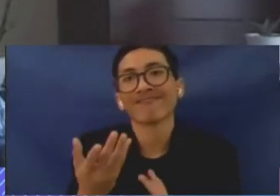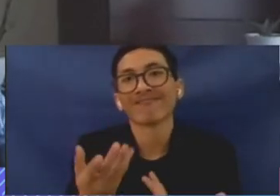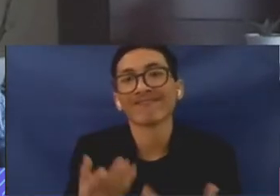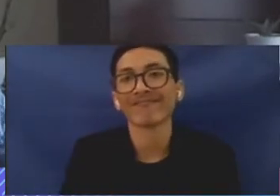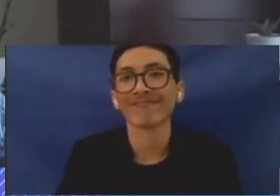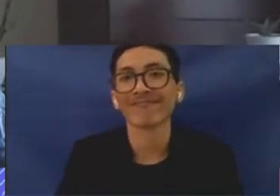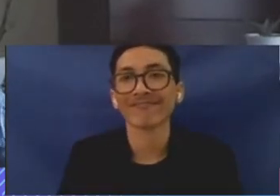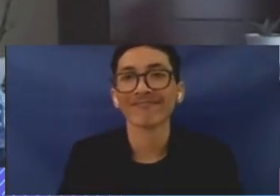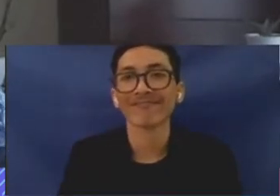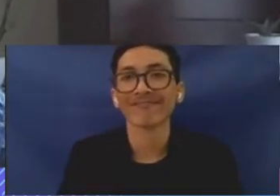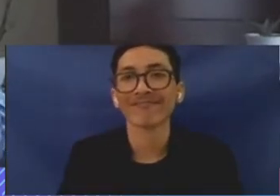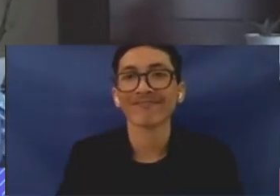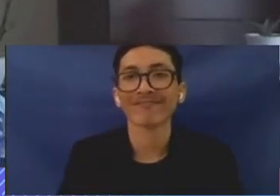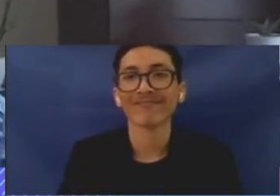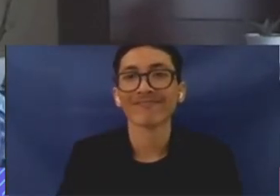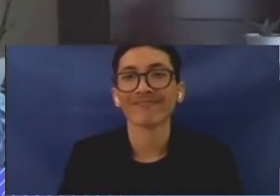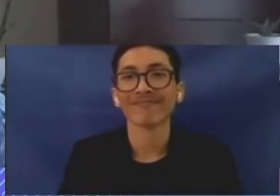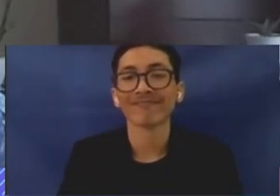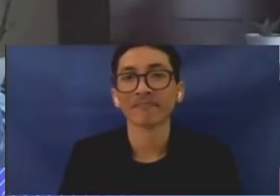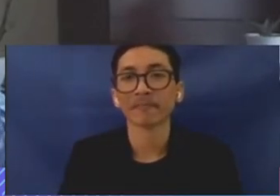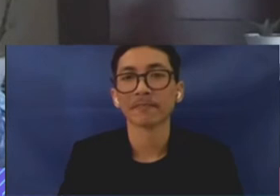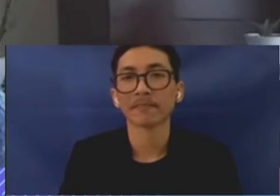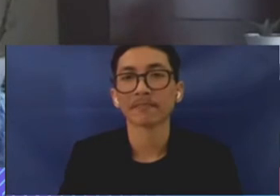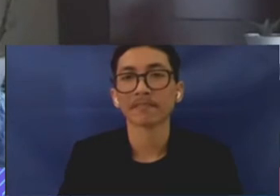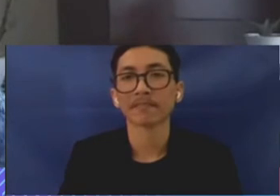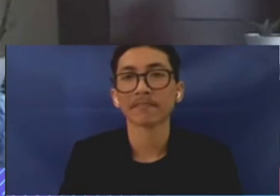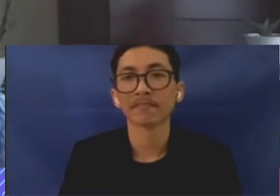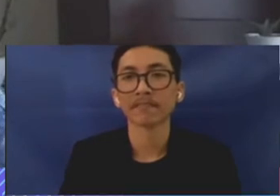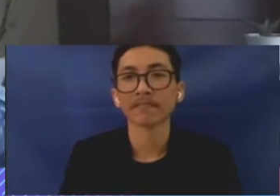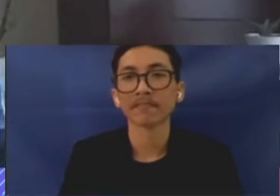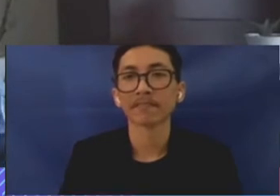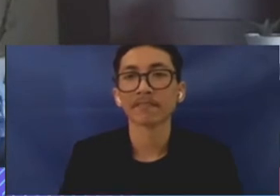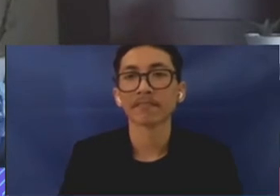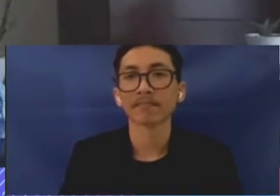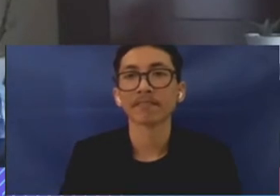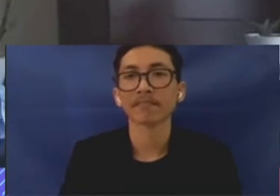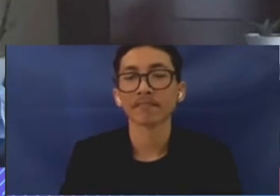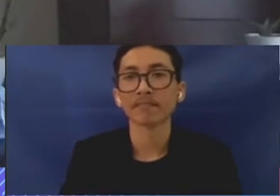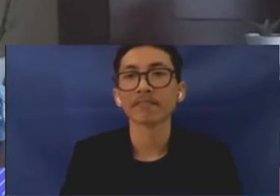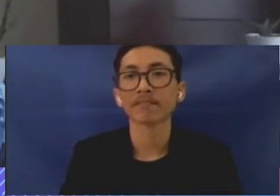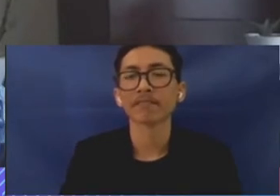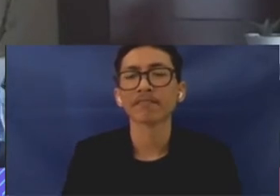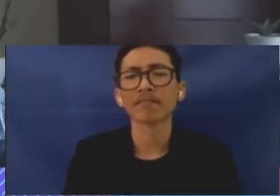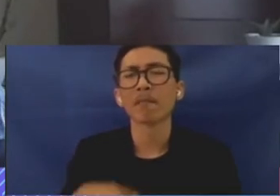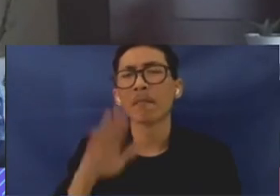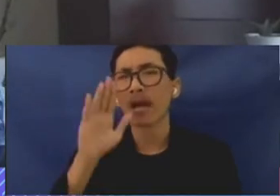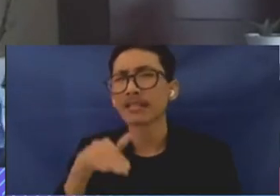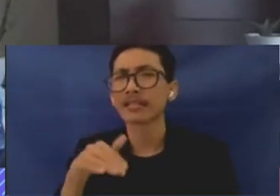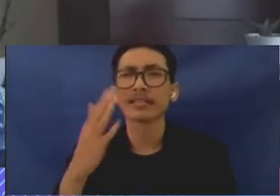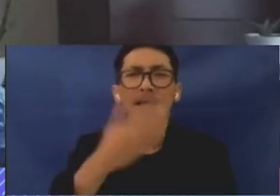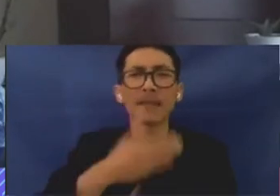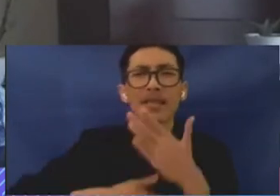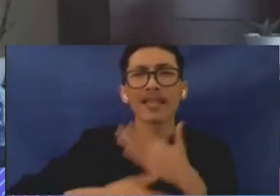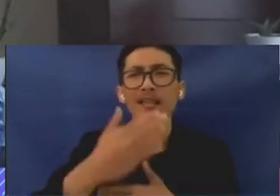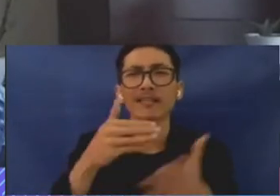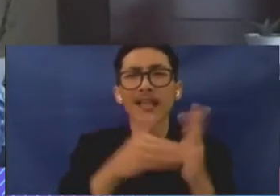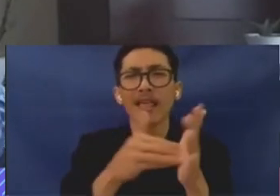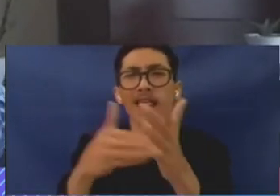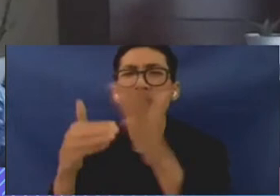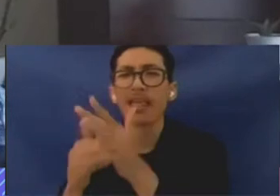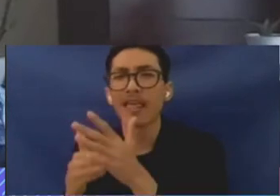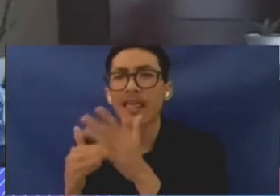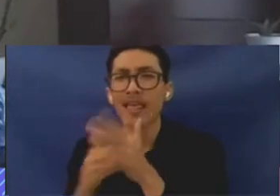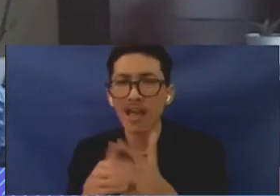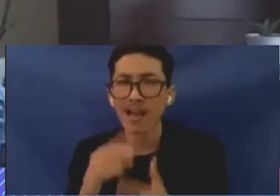ada banyak hambatan terhadap penyandang disabilitas. Tapi hambatan ini bisa dan